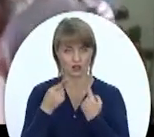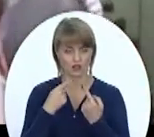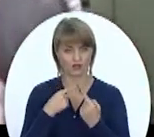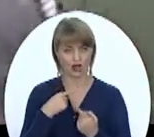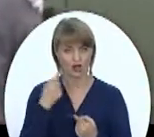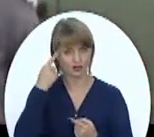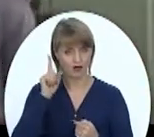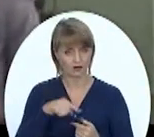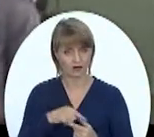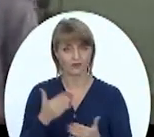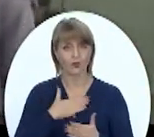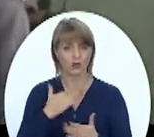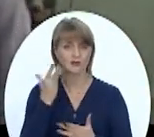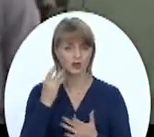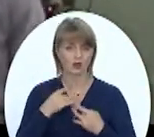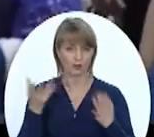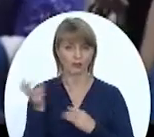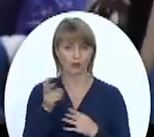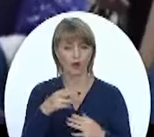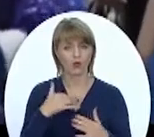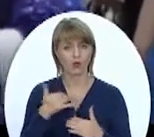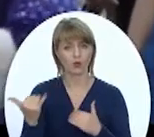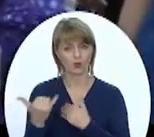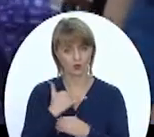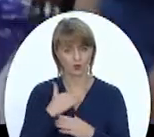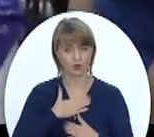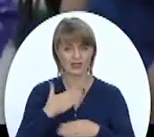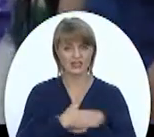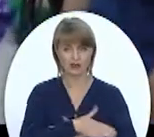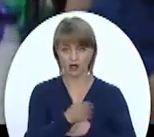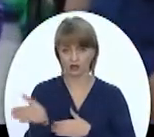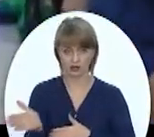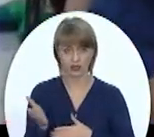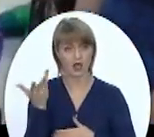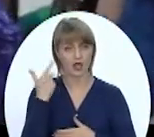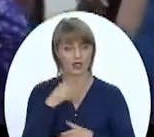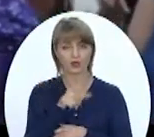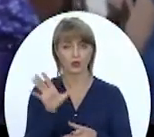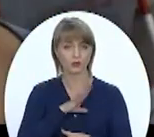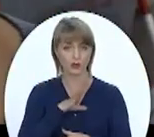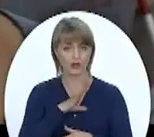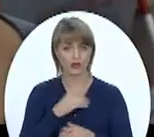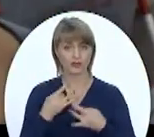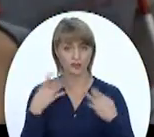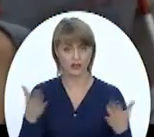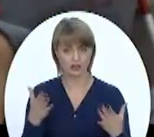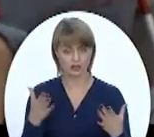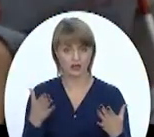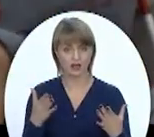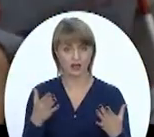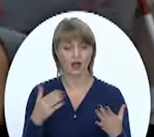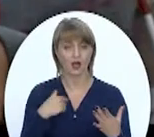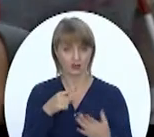были гости на празднике. Ну, всегда к нам приходят, как бы мы, у нас двери открыты. И когда люди побыли на празднике, они говорят, а где дети-то